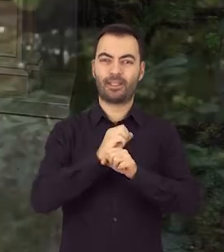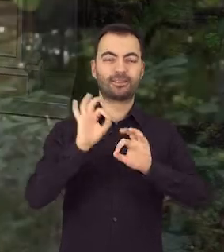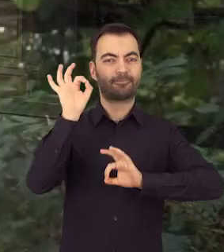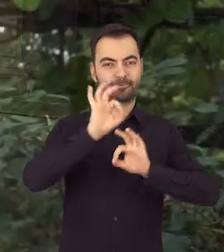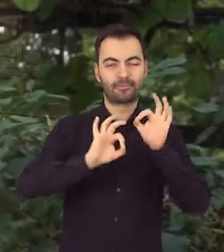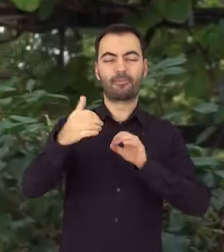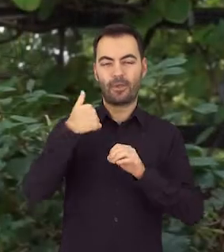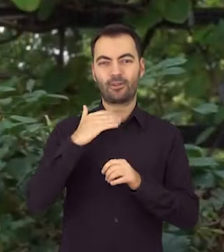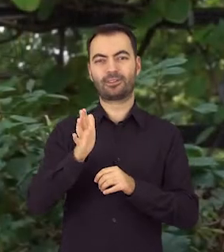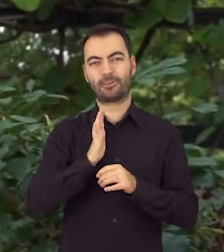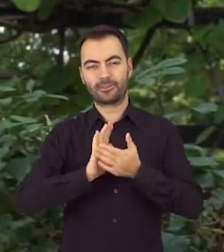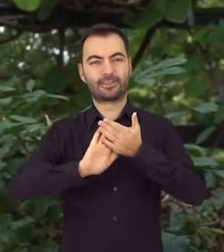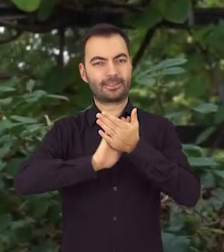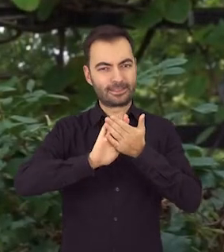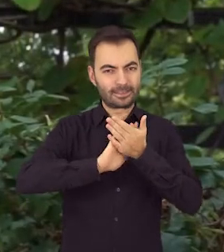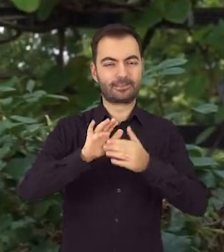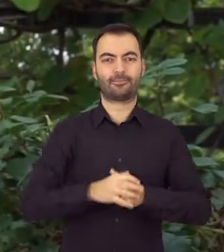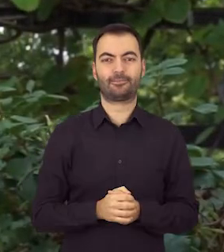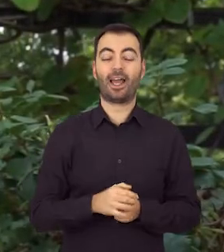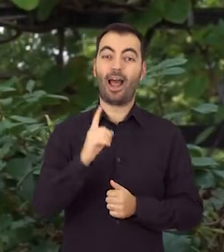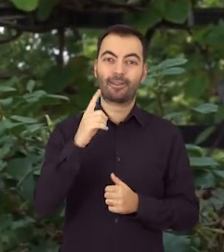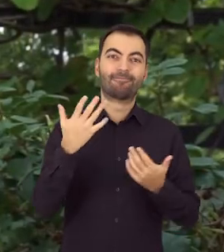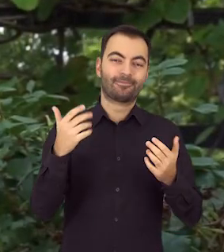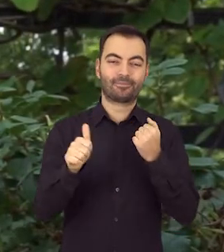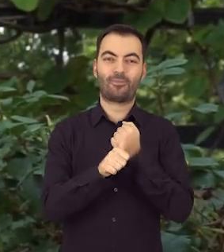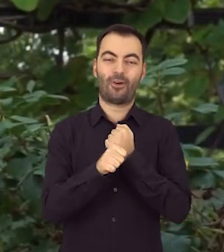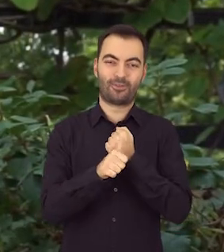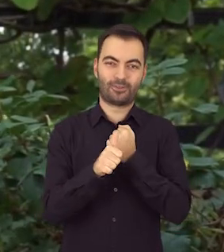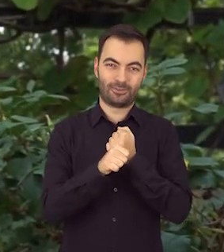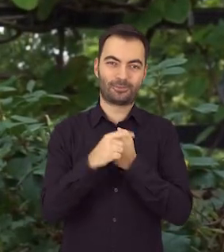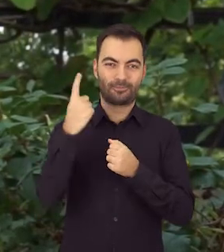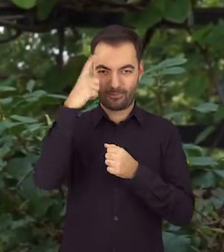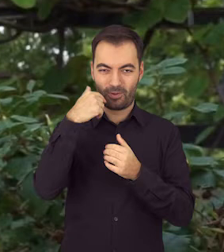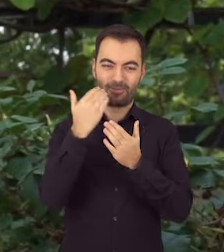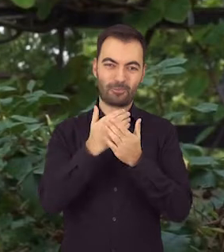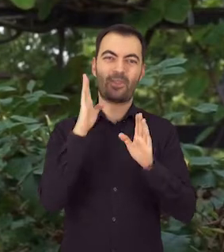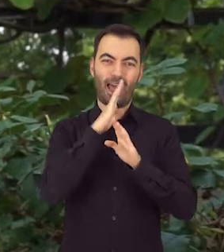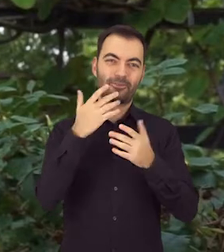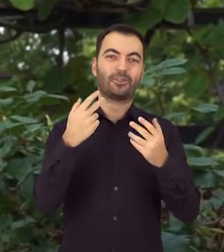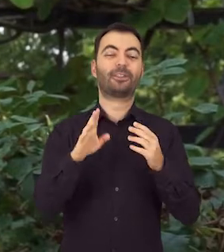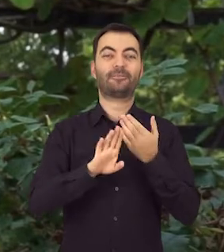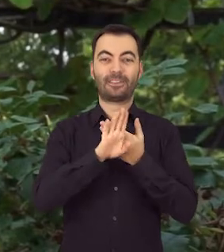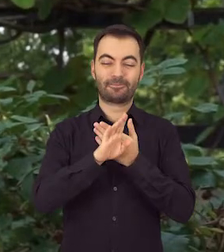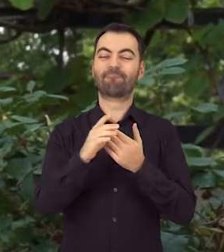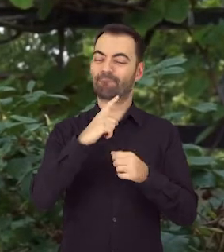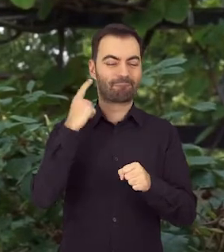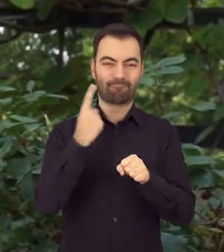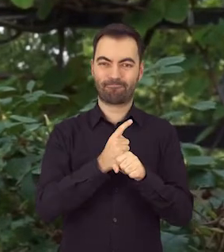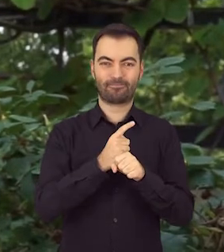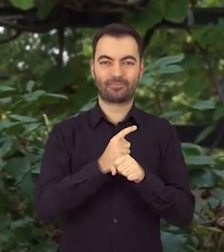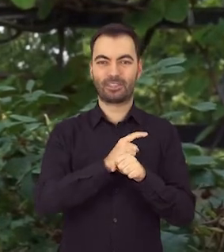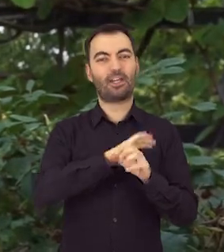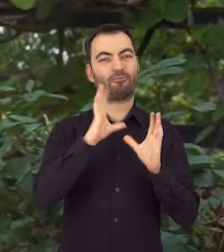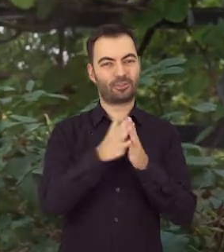pracom konserwatorskim i restauratorskim. Niemniej jednak ze względu na warunki ekspozycji zewnętrznej zdecydowano